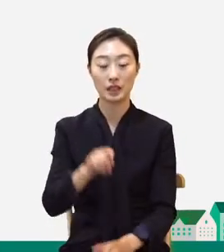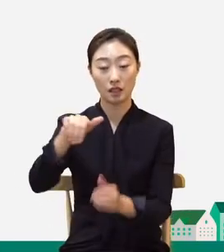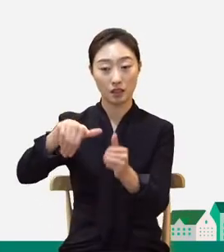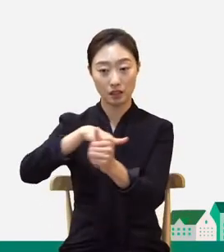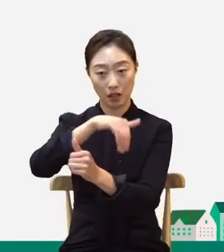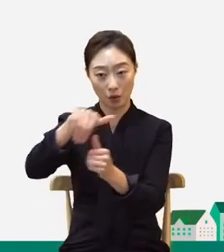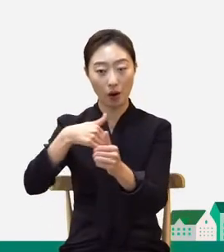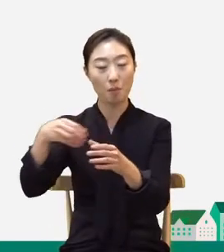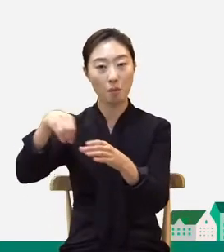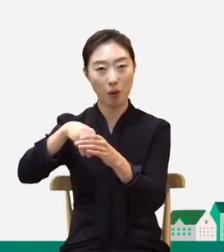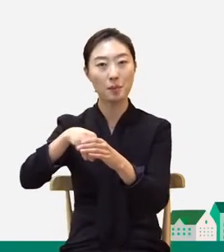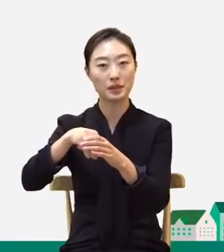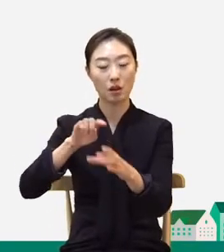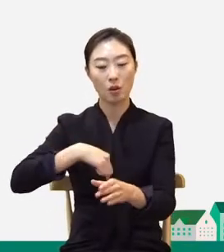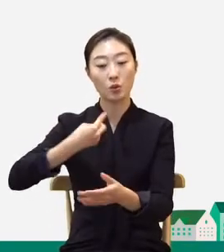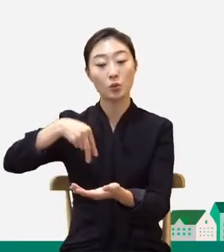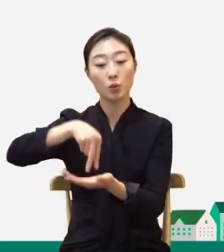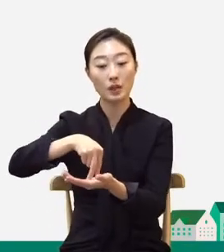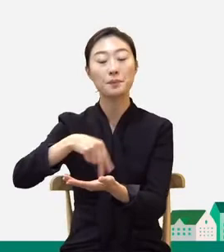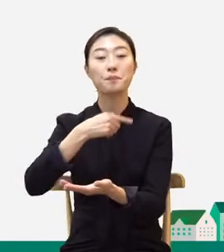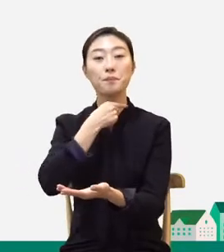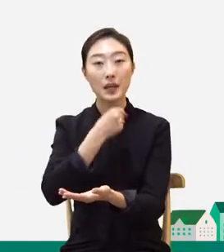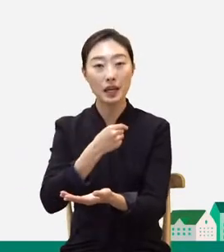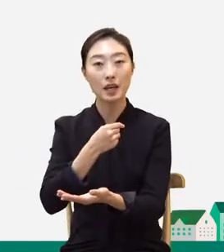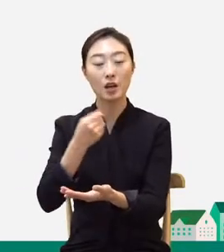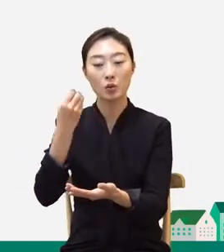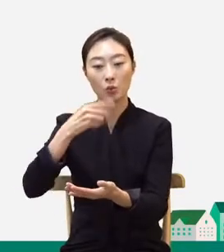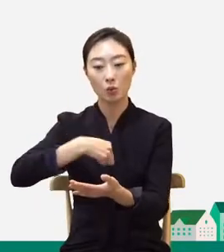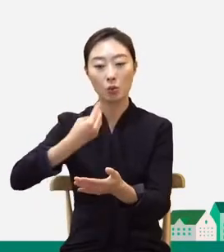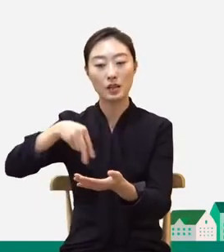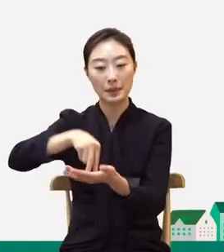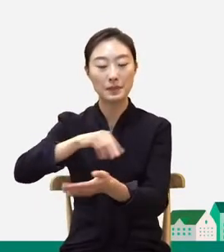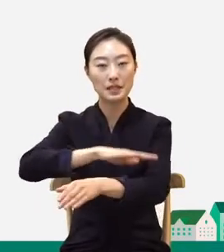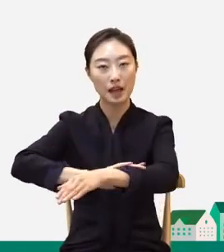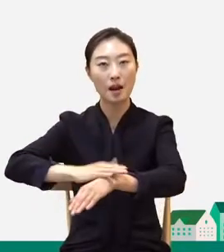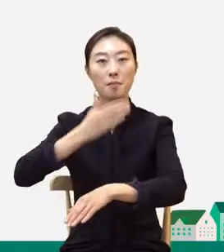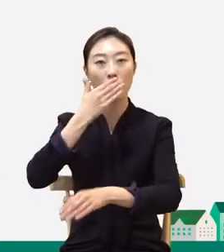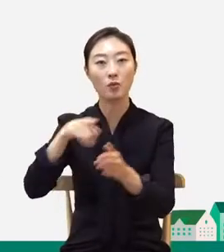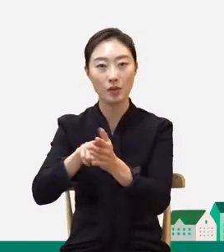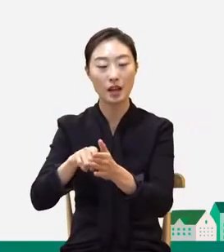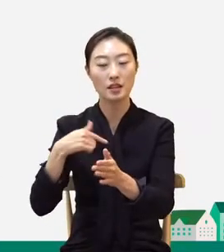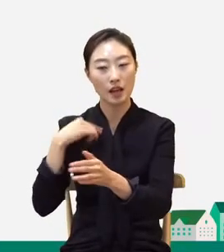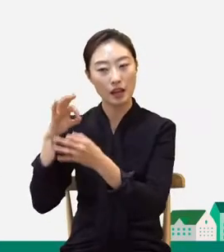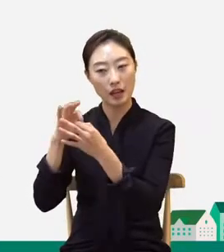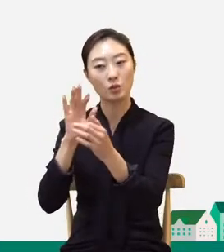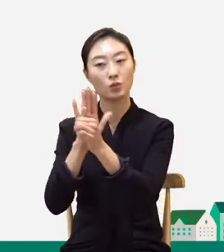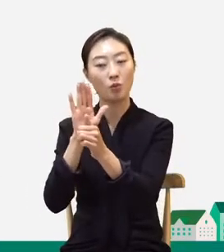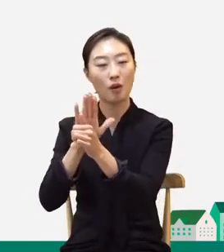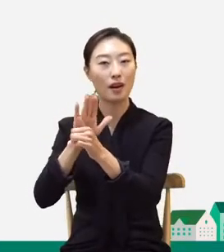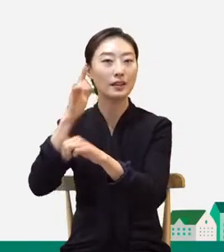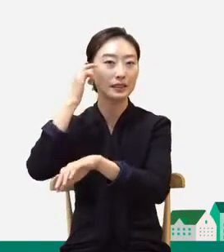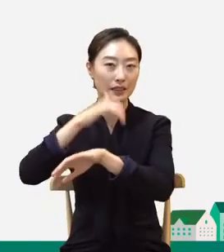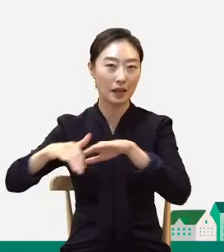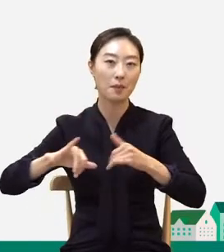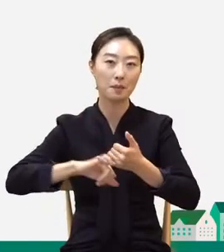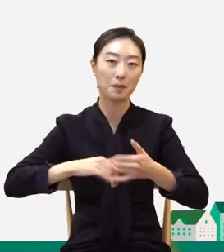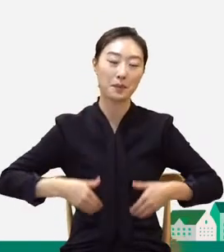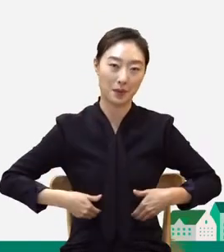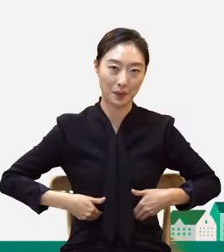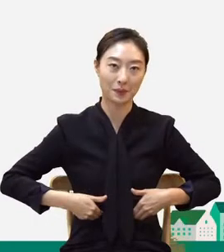그런 상황도 포함해서 어쨌든 독립의 힘이 있는 대상자가 될 수 있도록 저희가 도와야 한다는 것입니다.